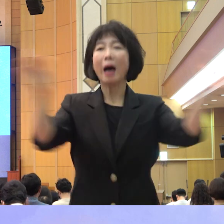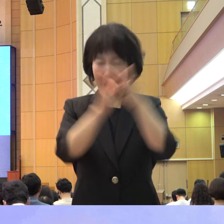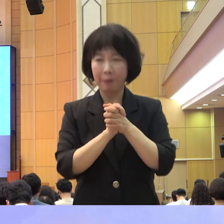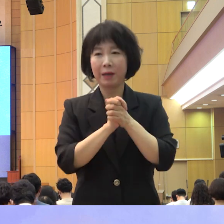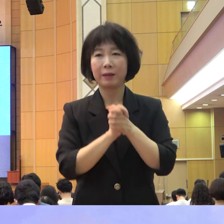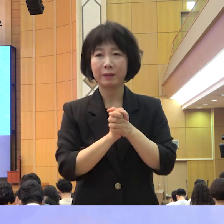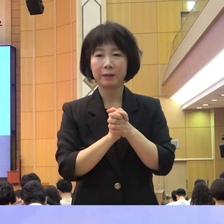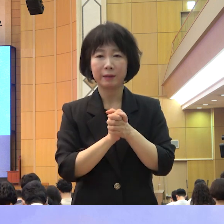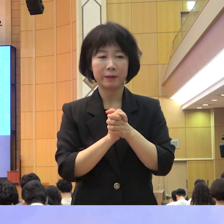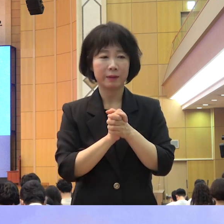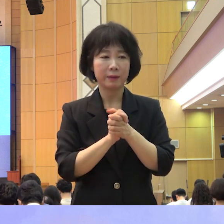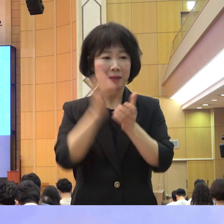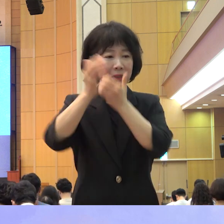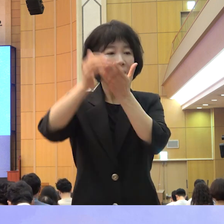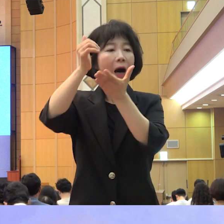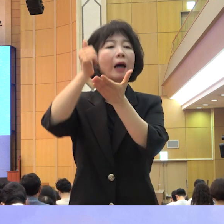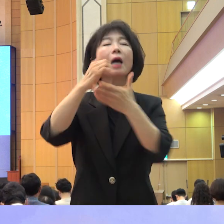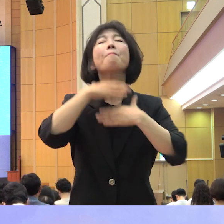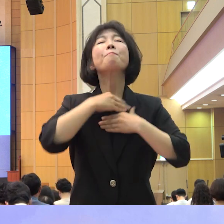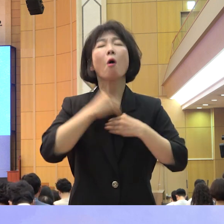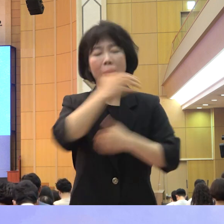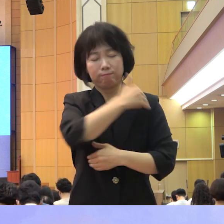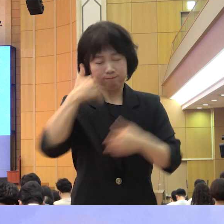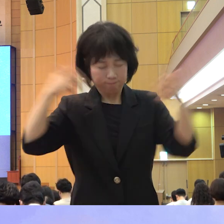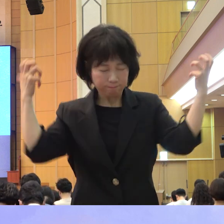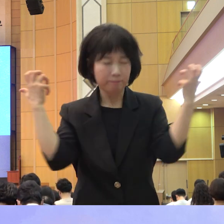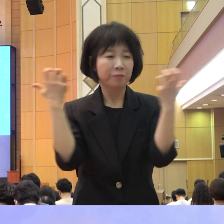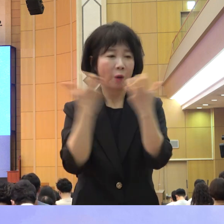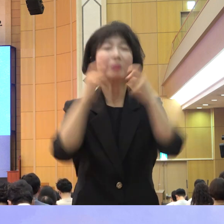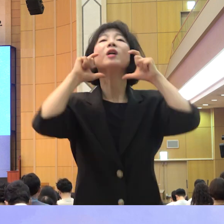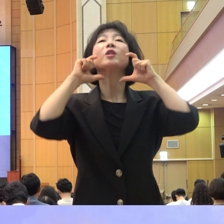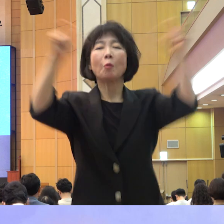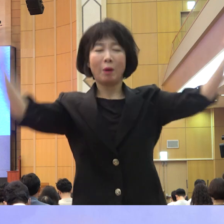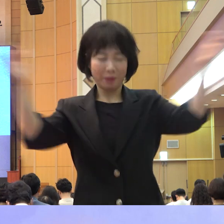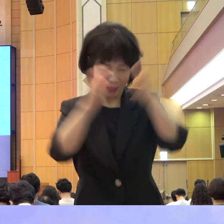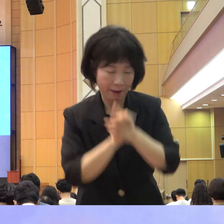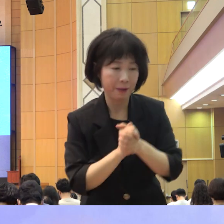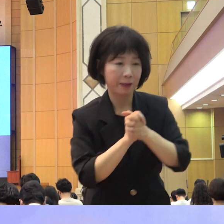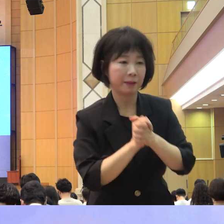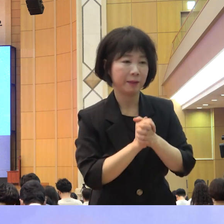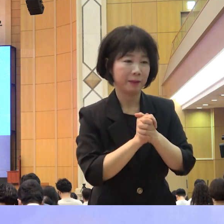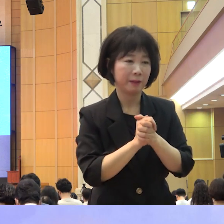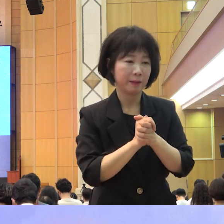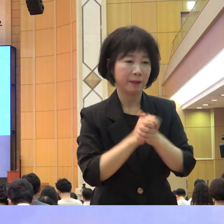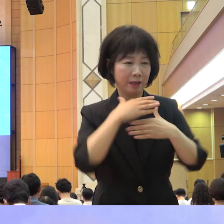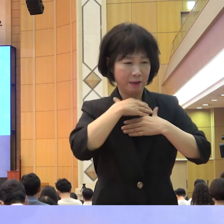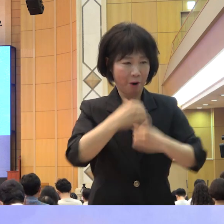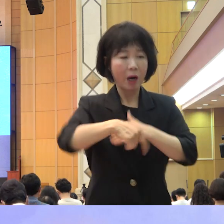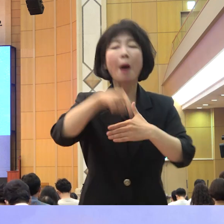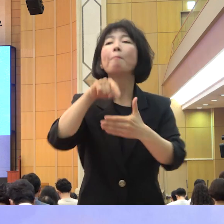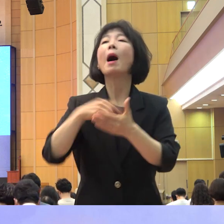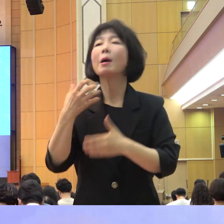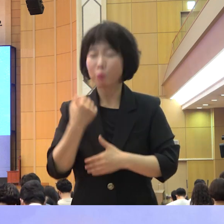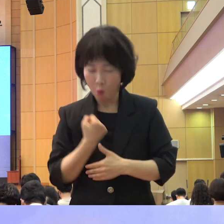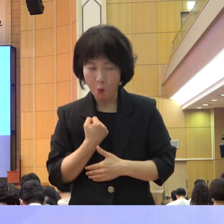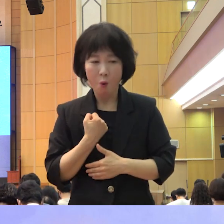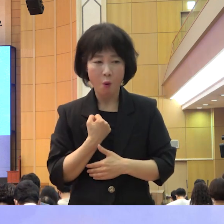떠나갈지어다. 하나님의 평안만이 우리의 마음을 주장케 하셔서 평안한